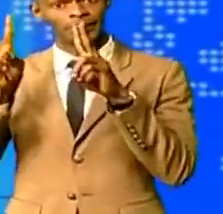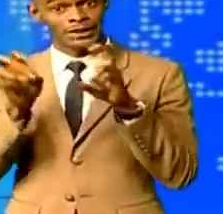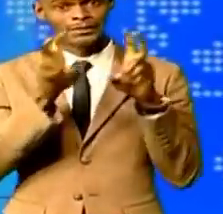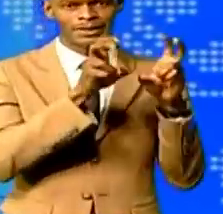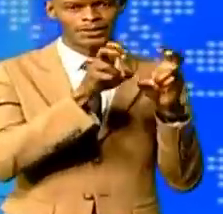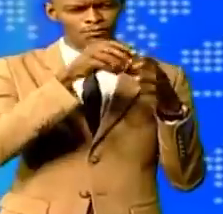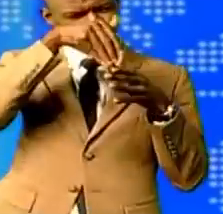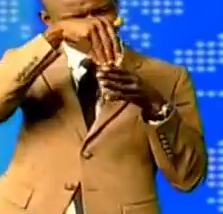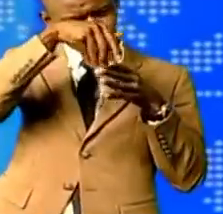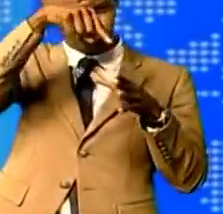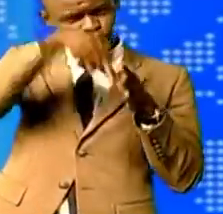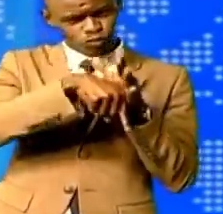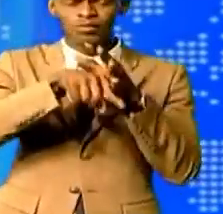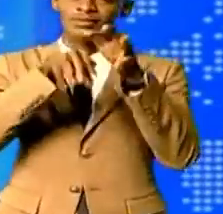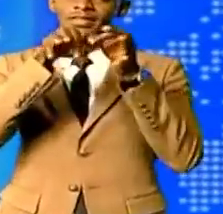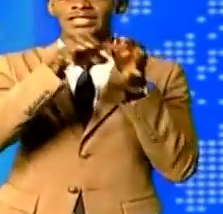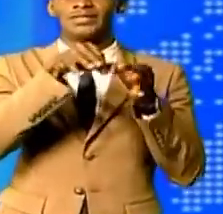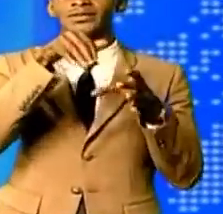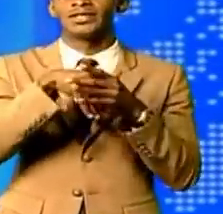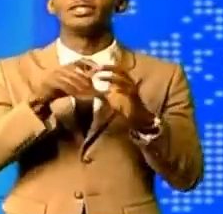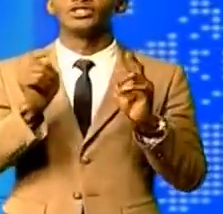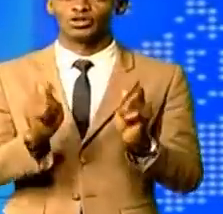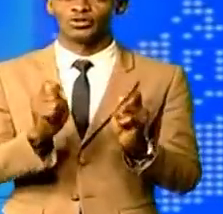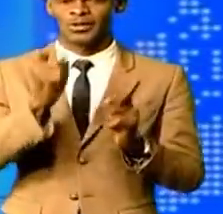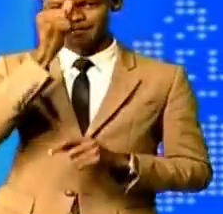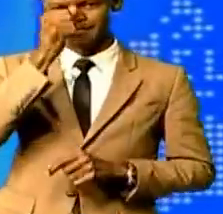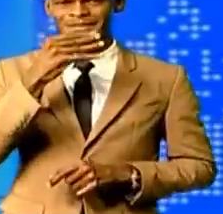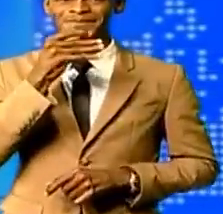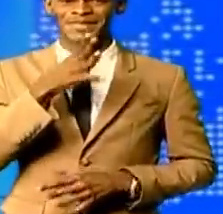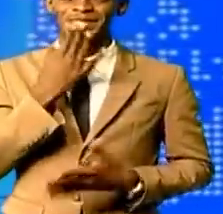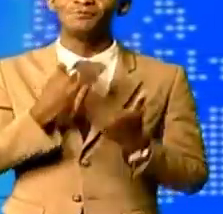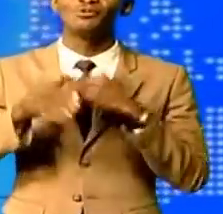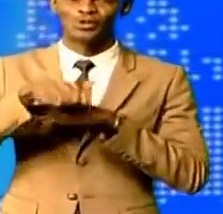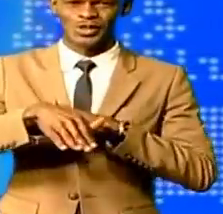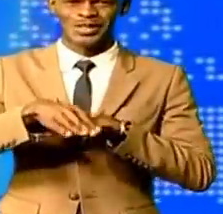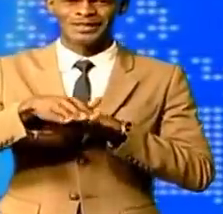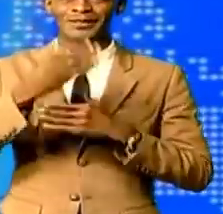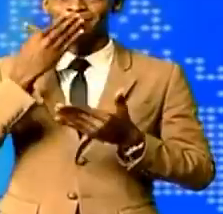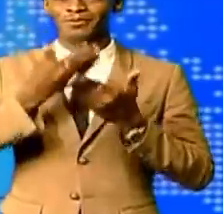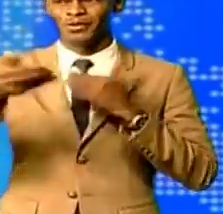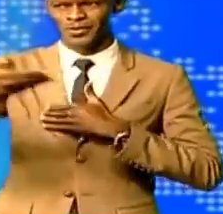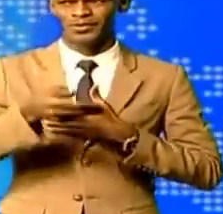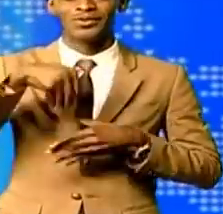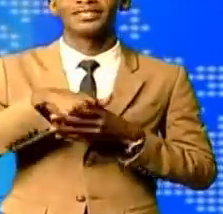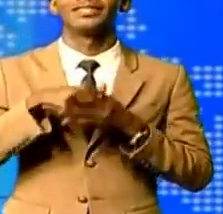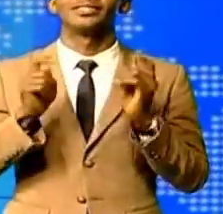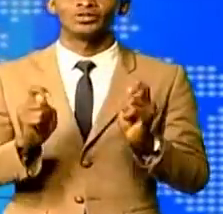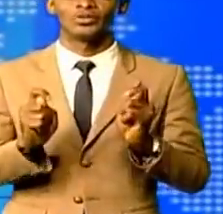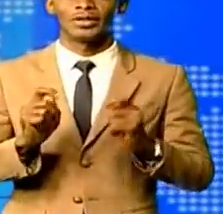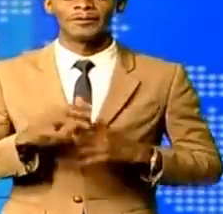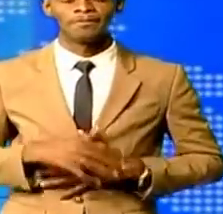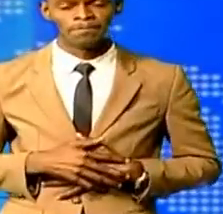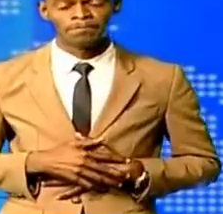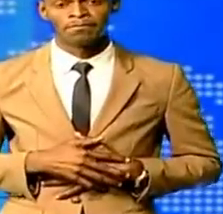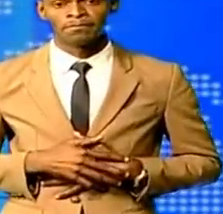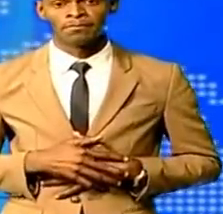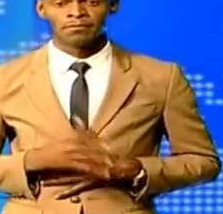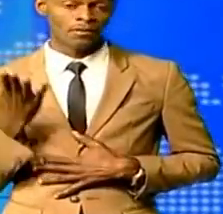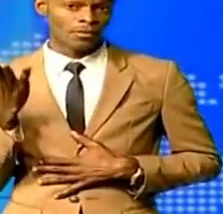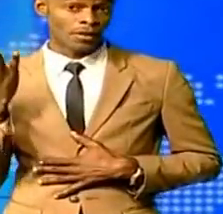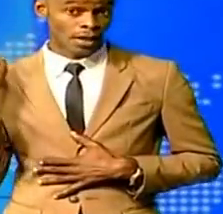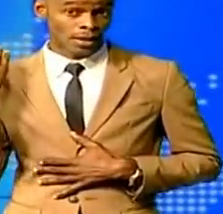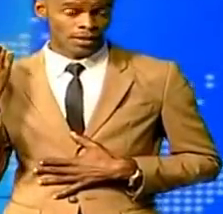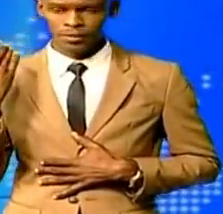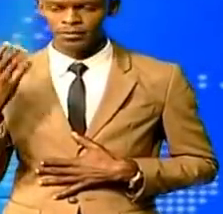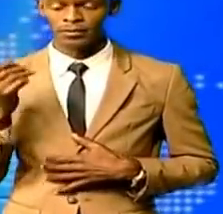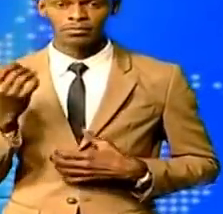le suivre dans ce journal. Madame, Monsieur, bonsoir et bienvenue à ce journal. Des obus sont tombés sur le territoire congolais à